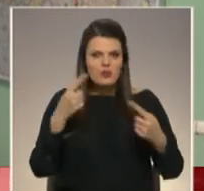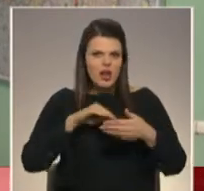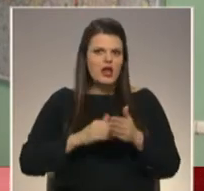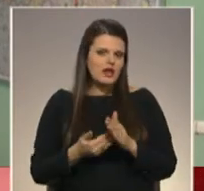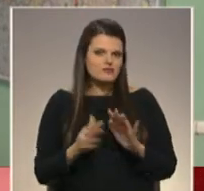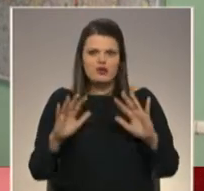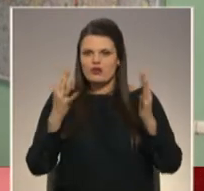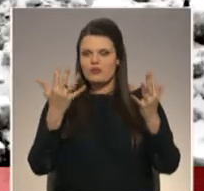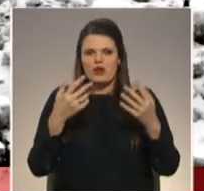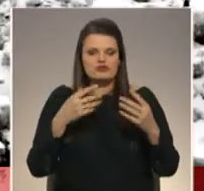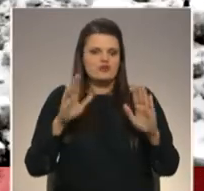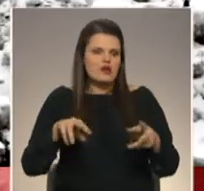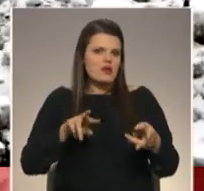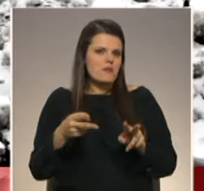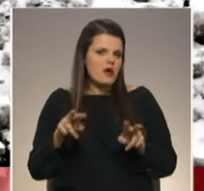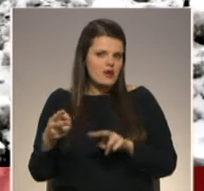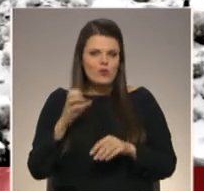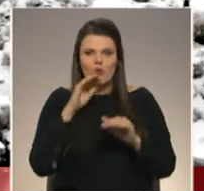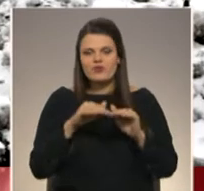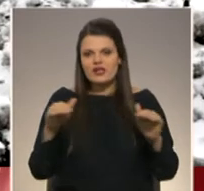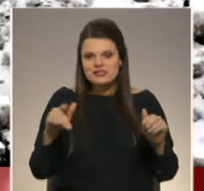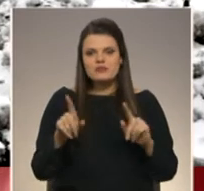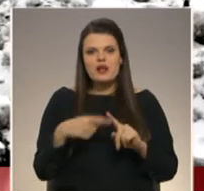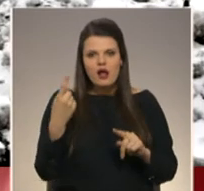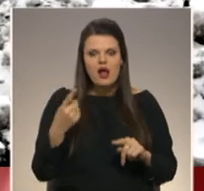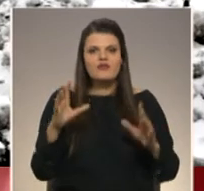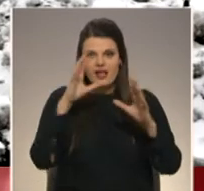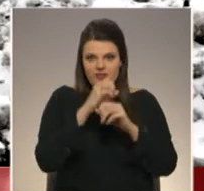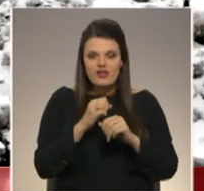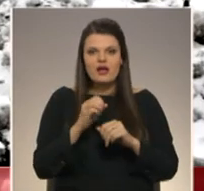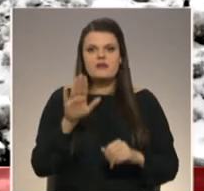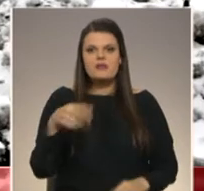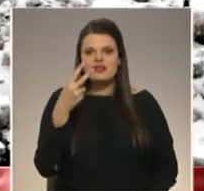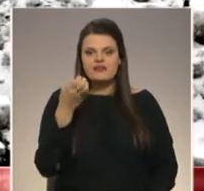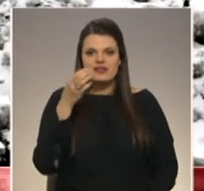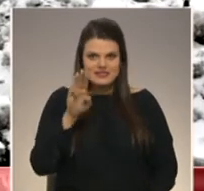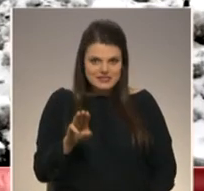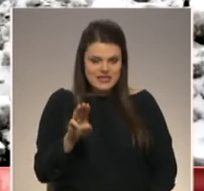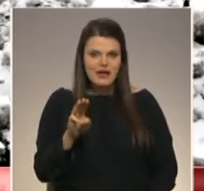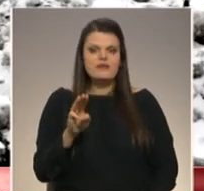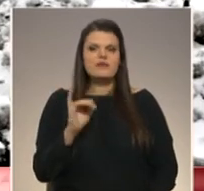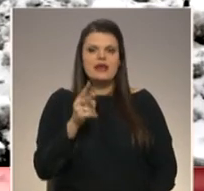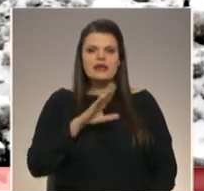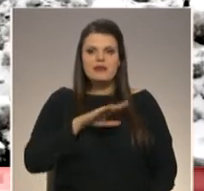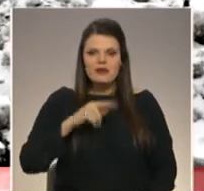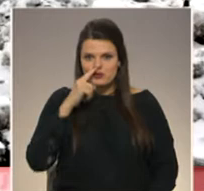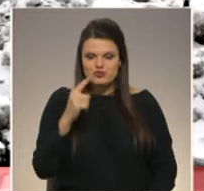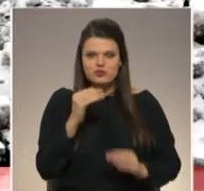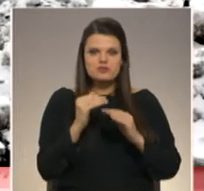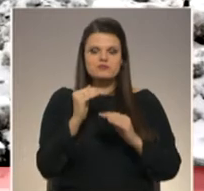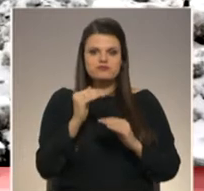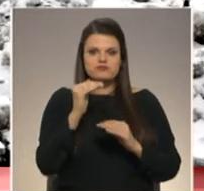būt visdažādākie. Ūdens līmeņus atkal naktī pa 2 cm ik pēc stundas